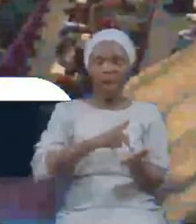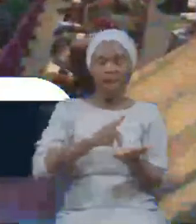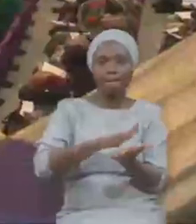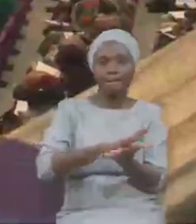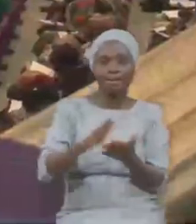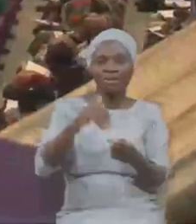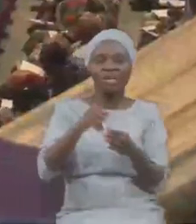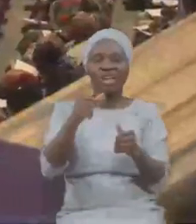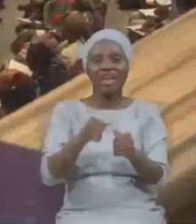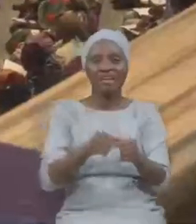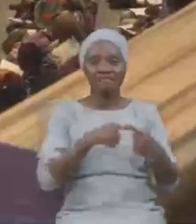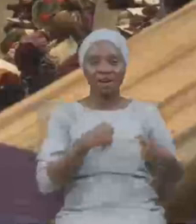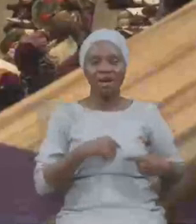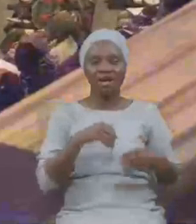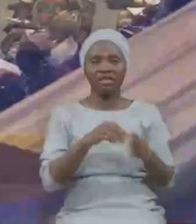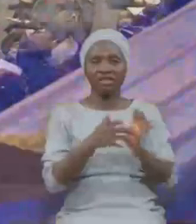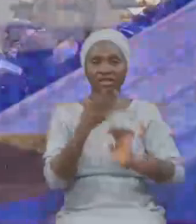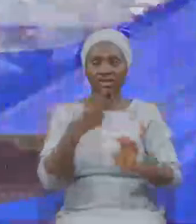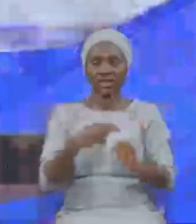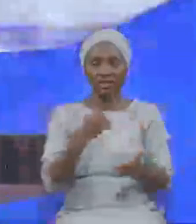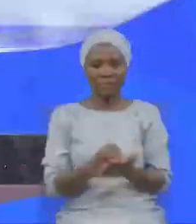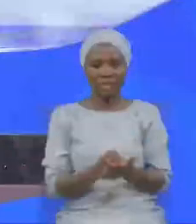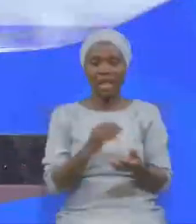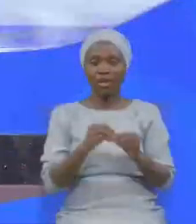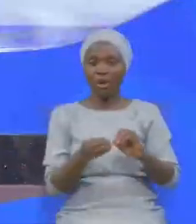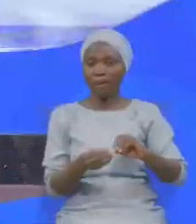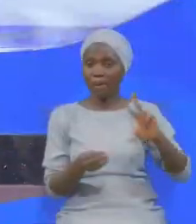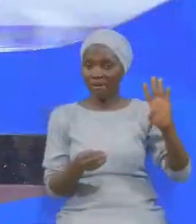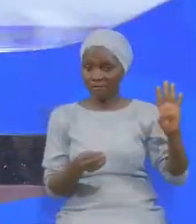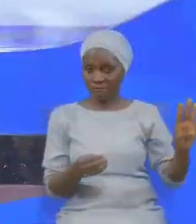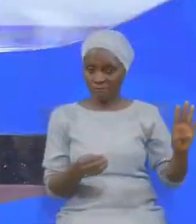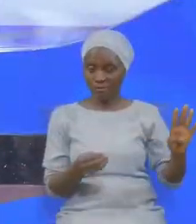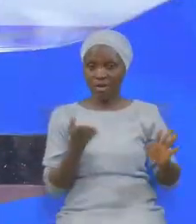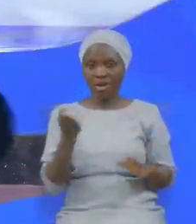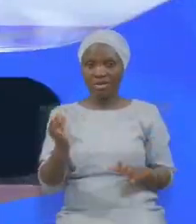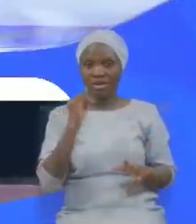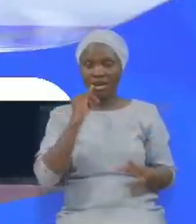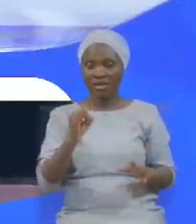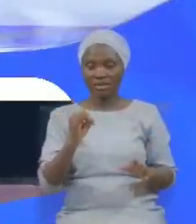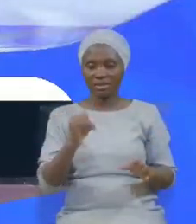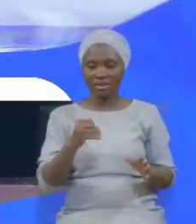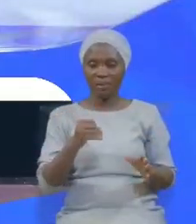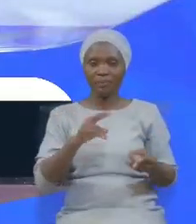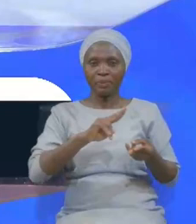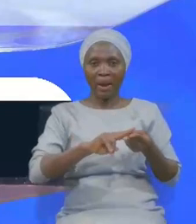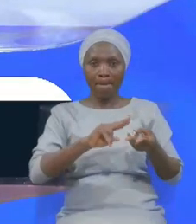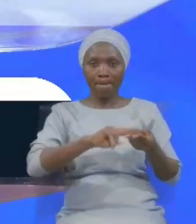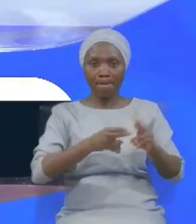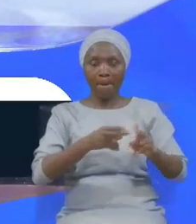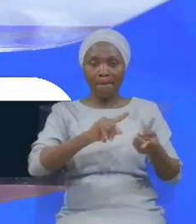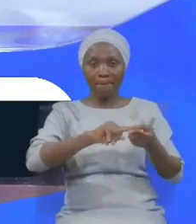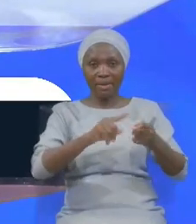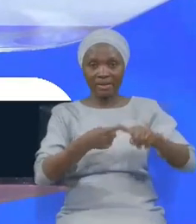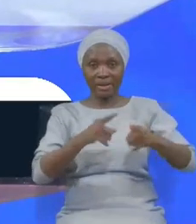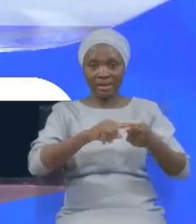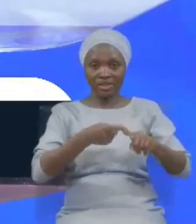de Jésus-Christ. Numéro 4, il y a le partenariat. Il y a le partenariat sans